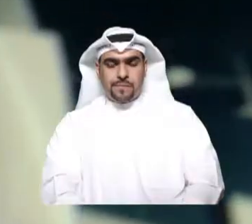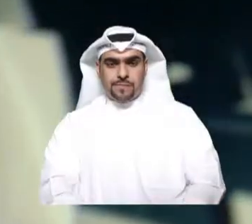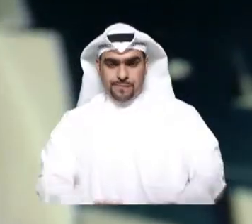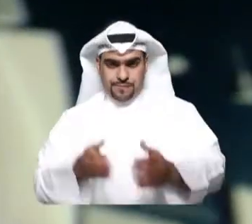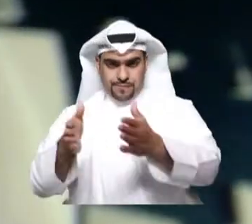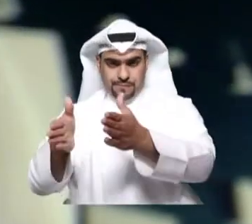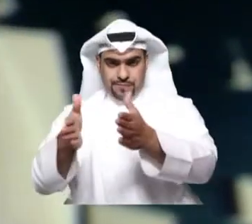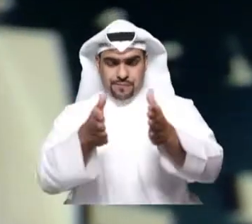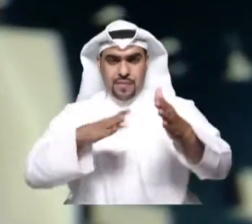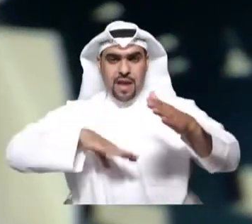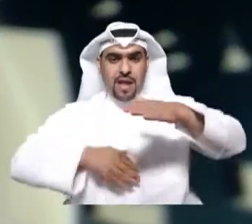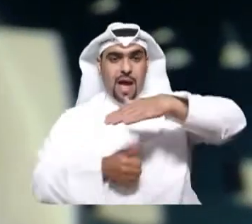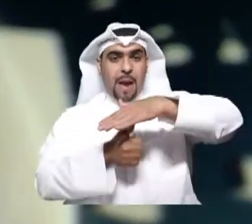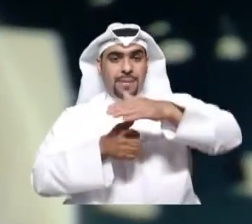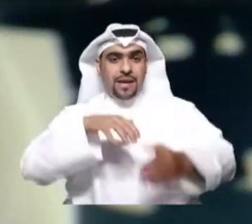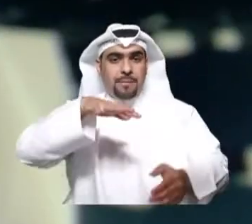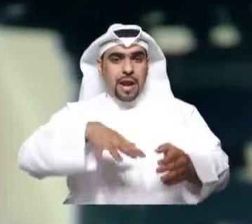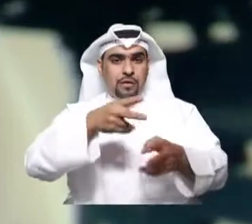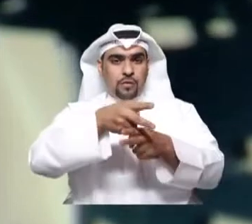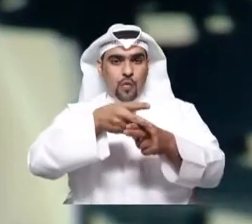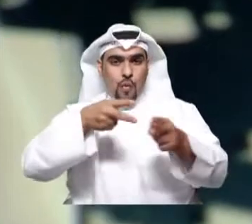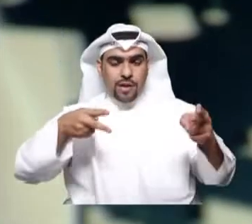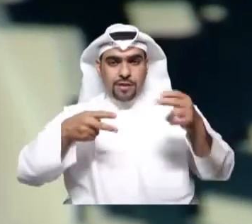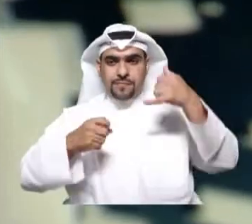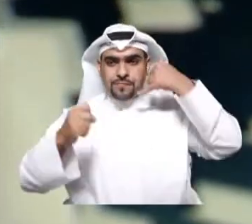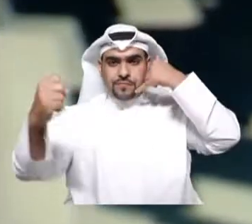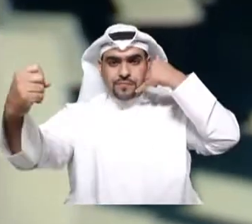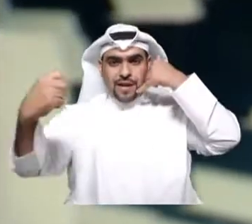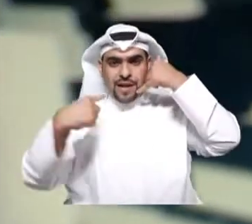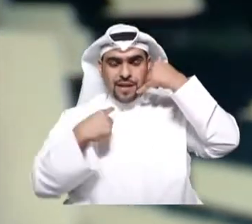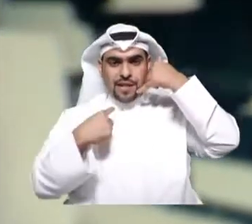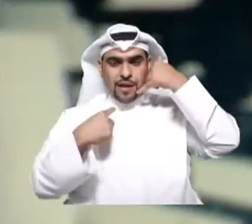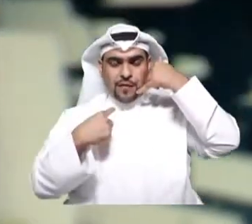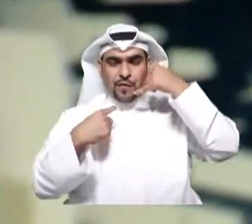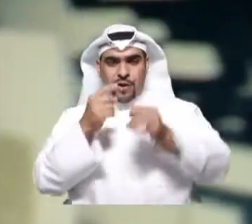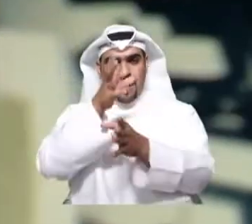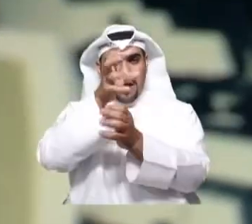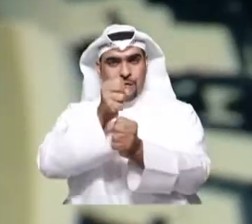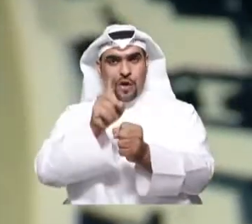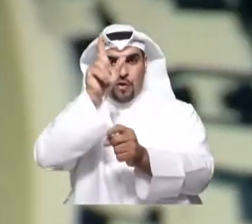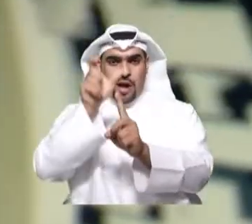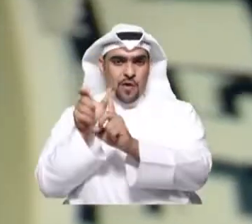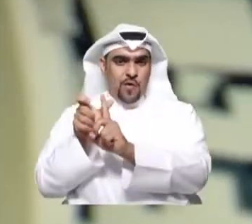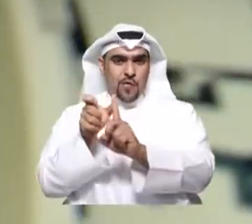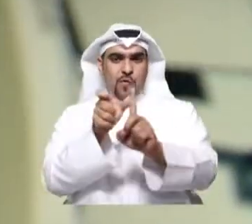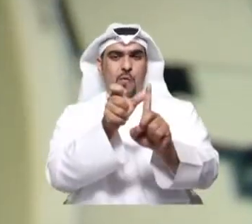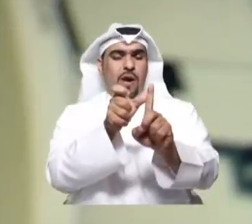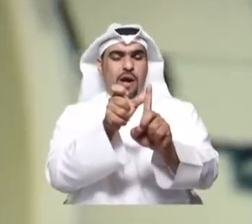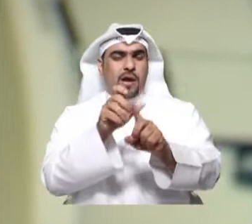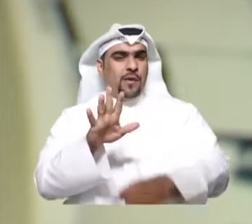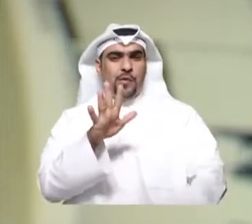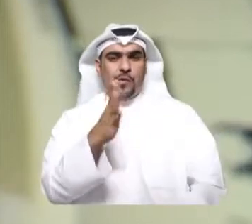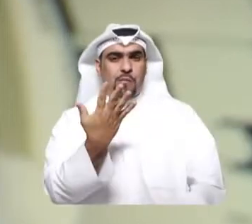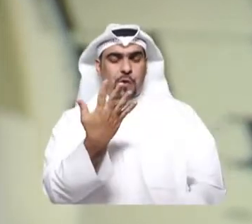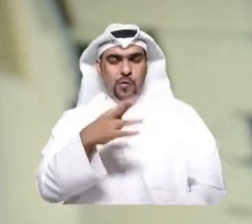تلقى حضرة صاحب السمو أمير البلاد الشيخ صباح الأحمد الجابر الصباح حفظه الله ورعاه اتصالا هاتفيا